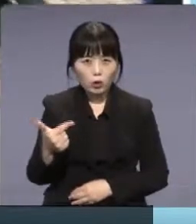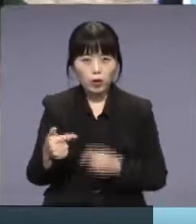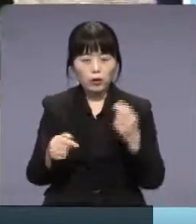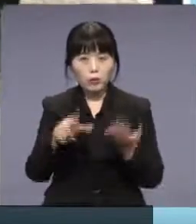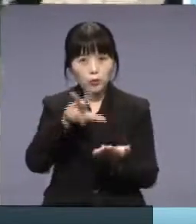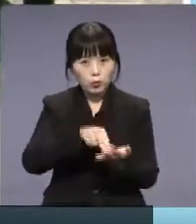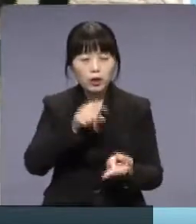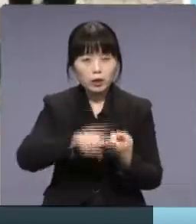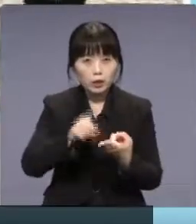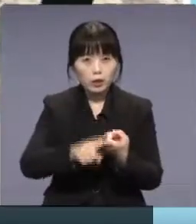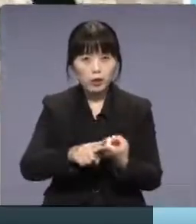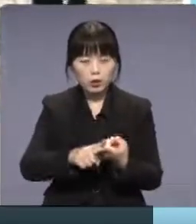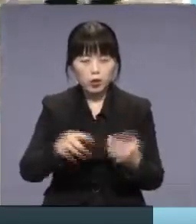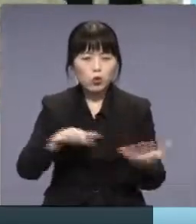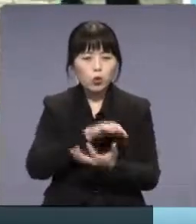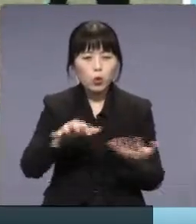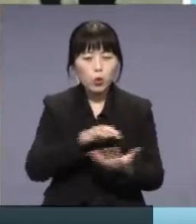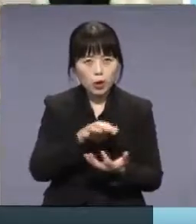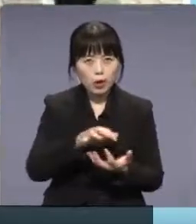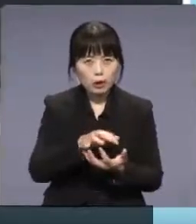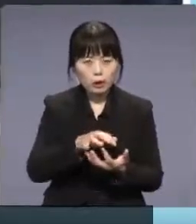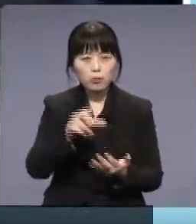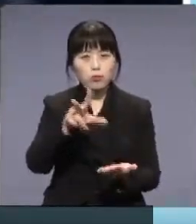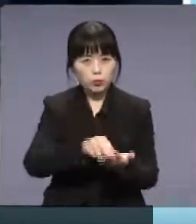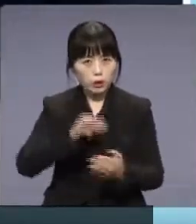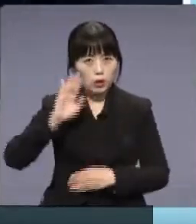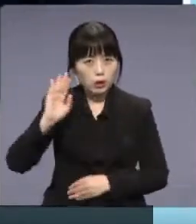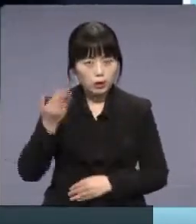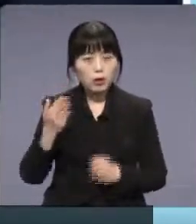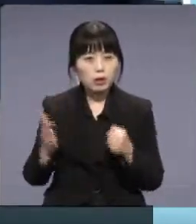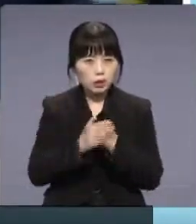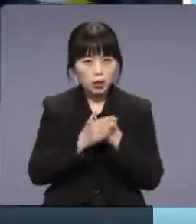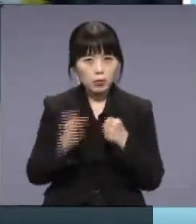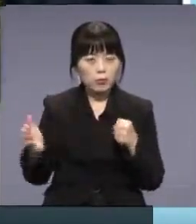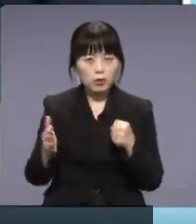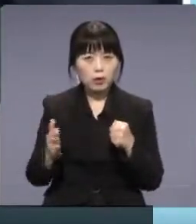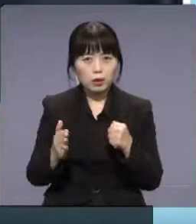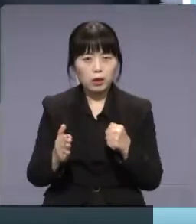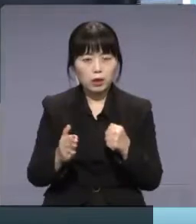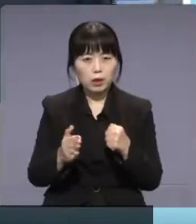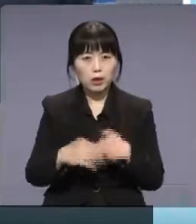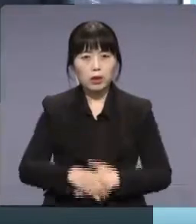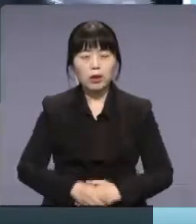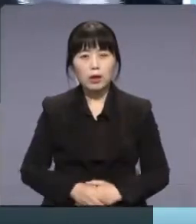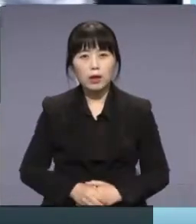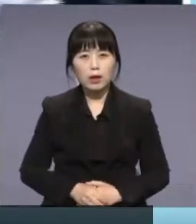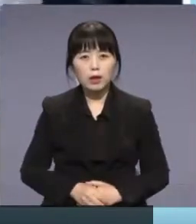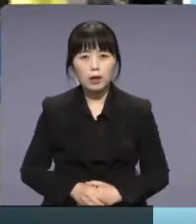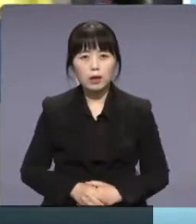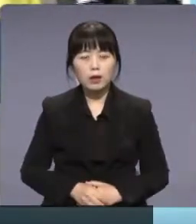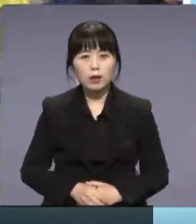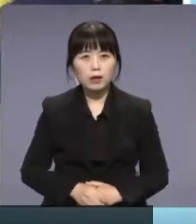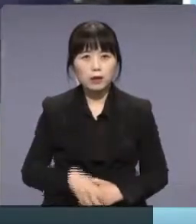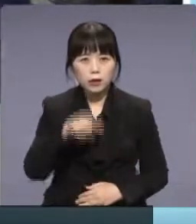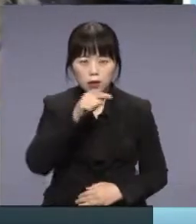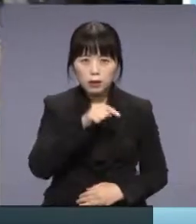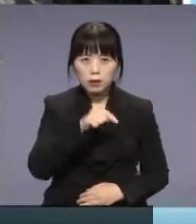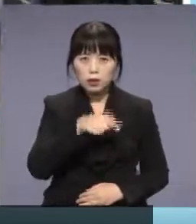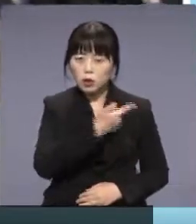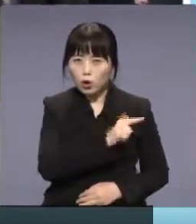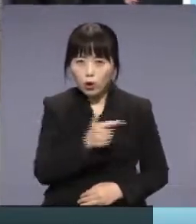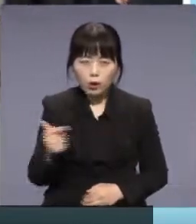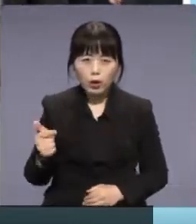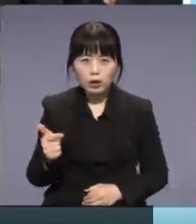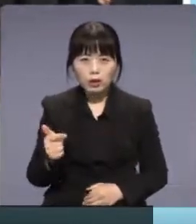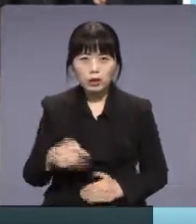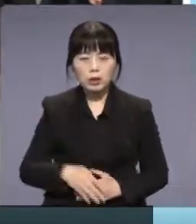것들이 주로 이제 논란이 저기 이슈가 되면서 상대적으로 이제 그 이런저런 뭐